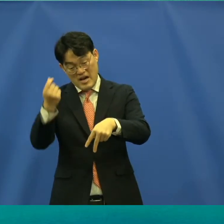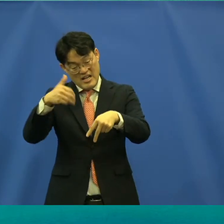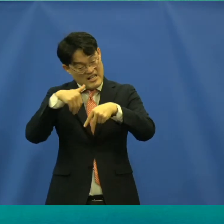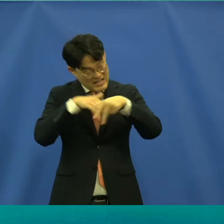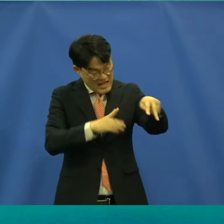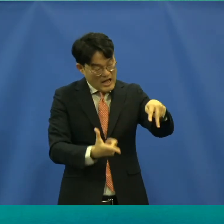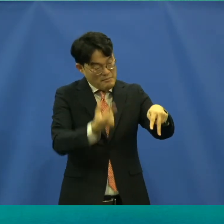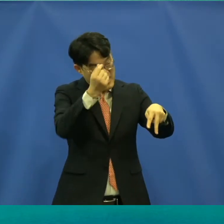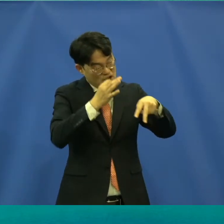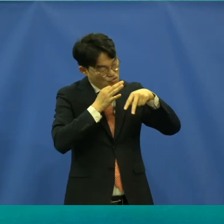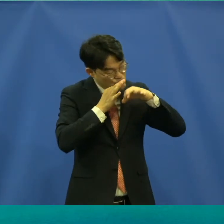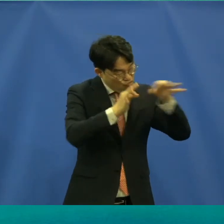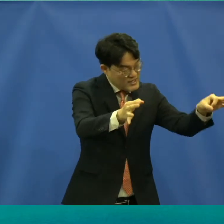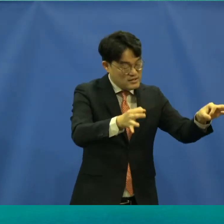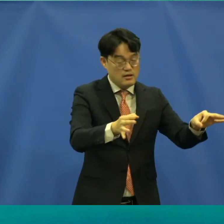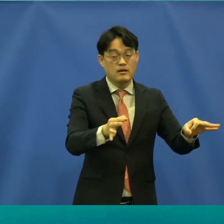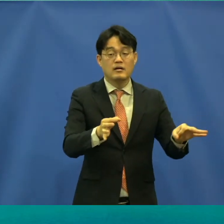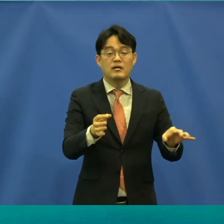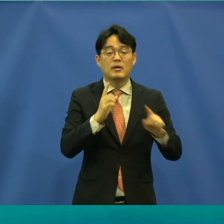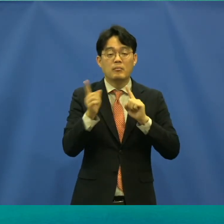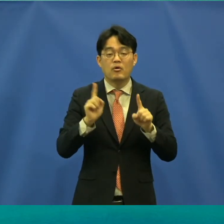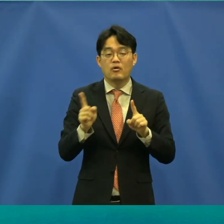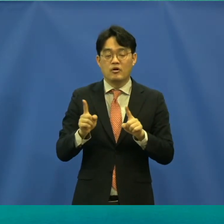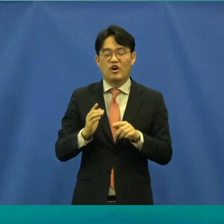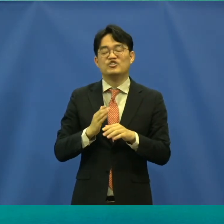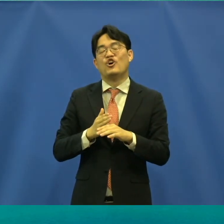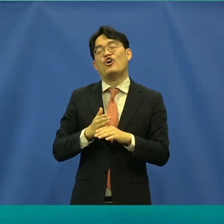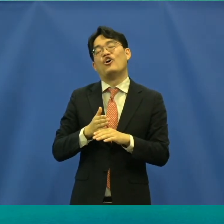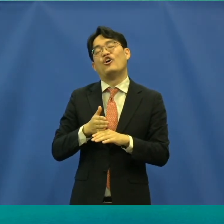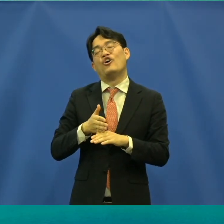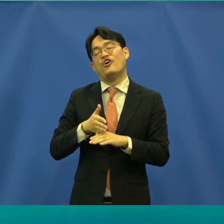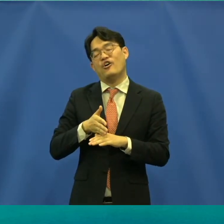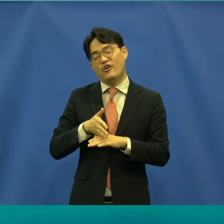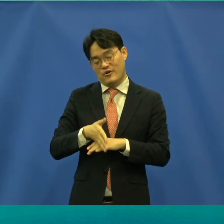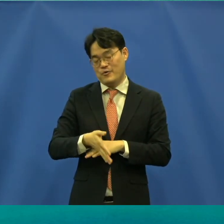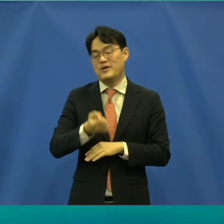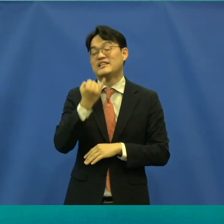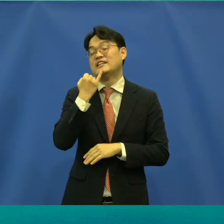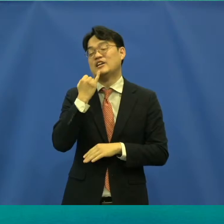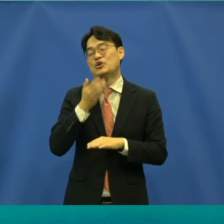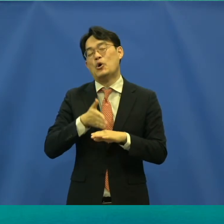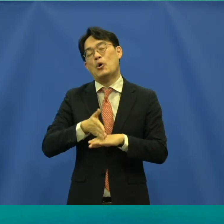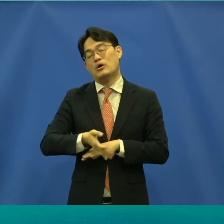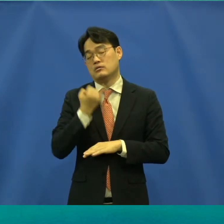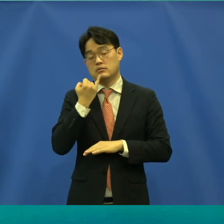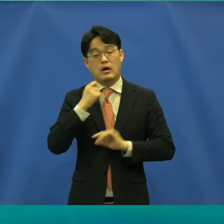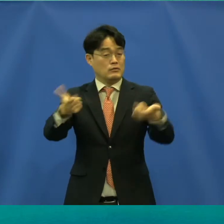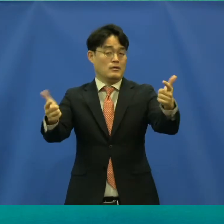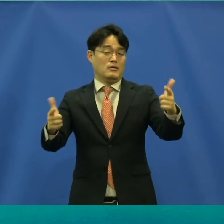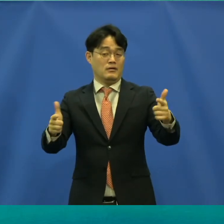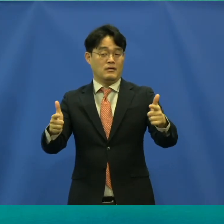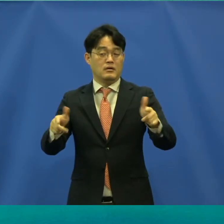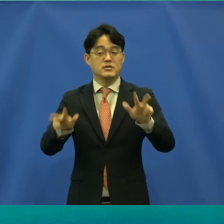안에는 다급함이 있는 거예요. 지체하지 말고 외치라는 거예요. 때를 놓치지 말라는 거예요.